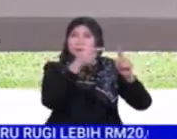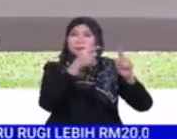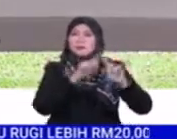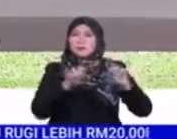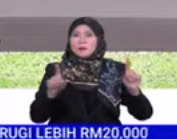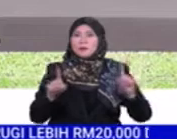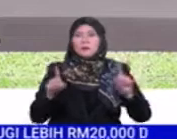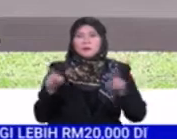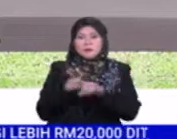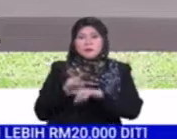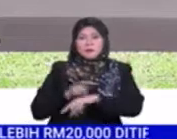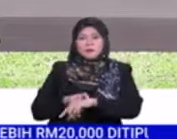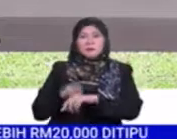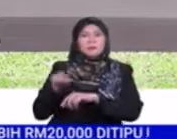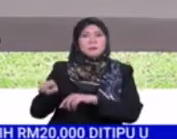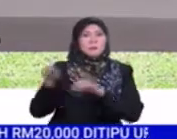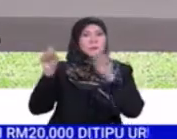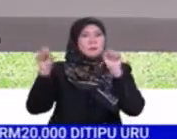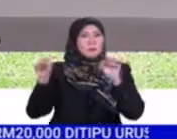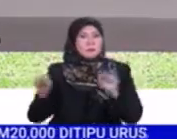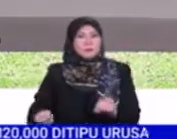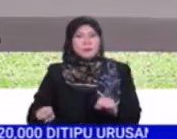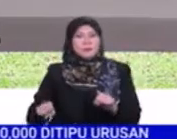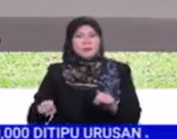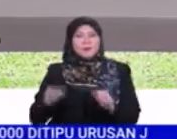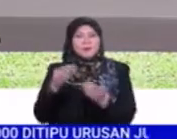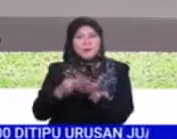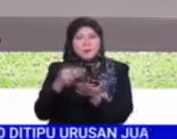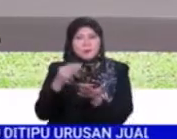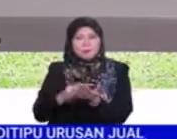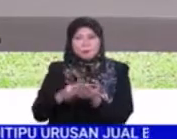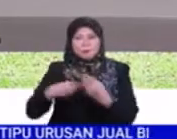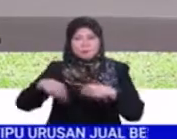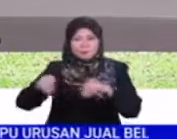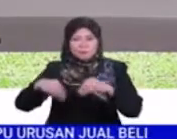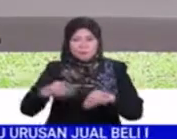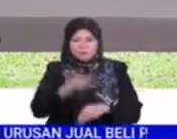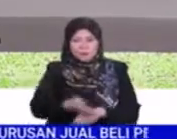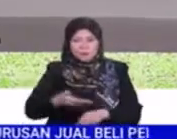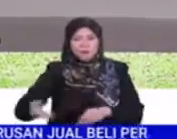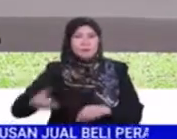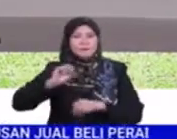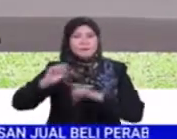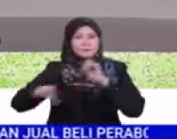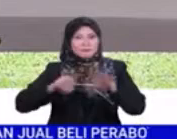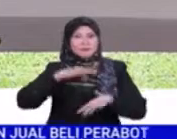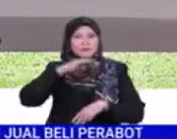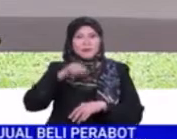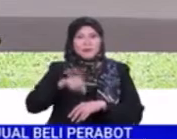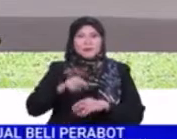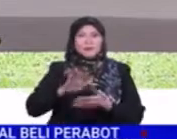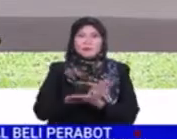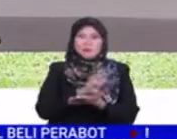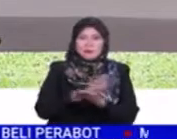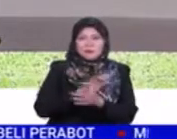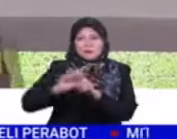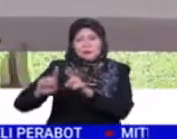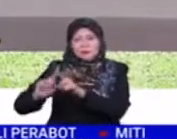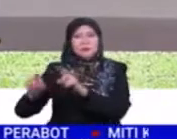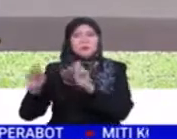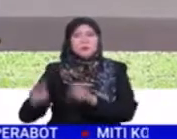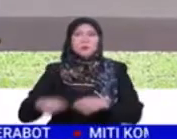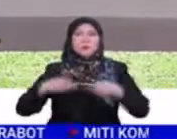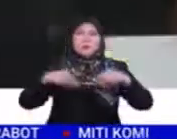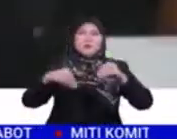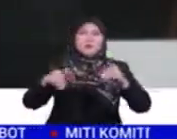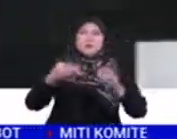saya sebutkan dalam masa yang sama, mereka boleh juga menjana pendapatan melalui waste ataupun sisa-sisa yang dilahirkan, dikeluarkan oleh